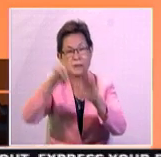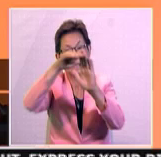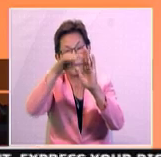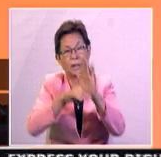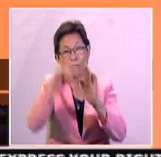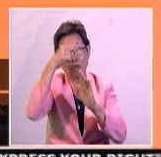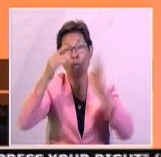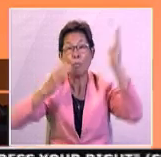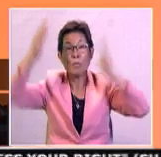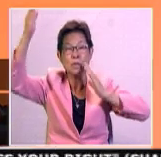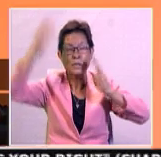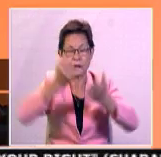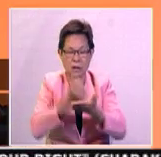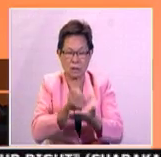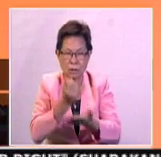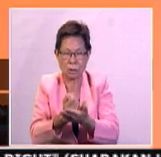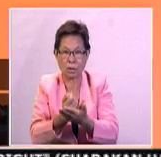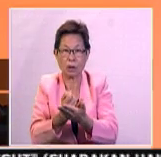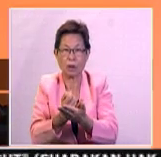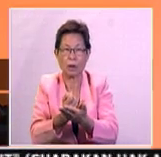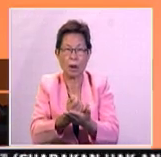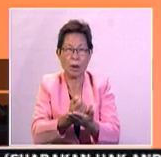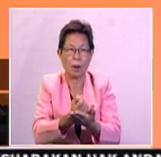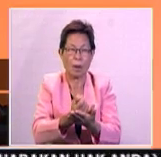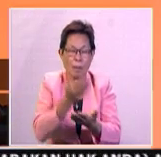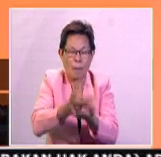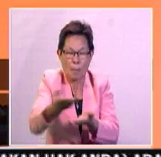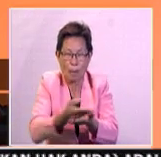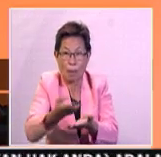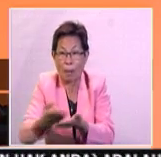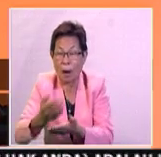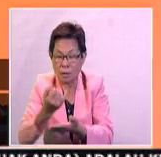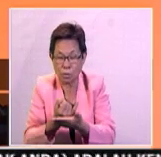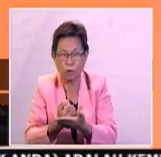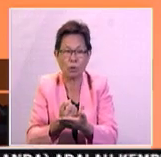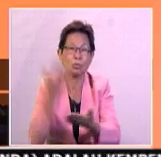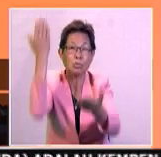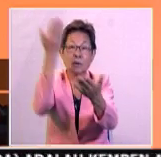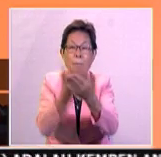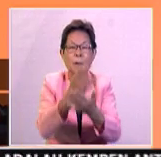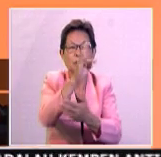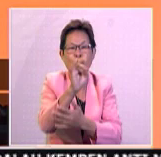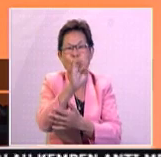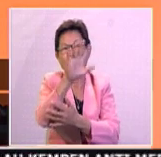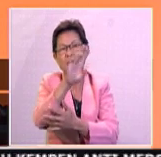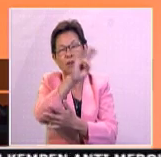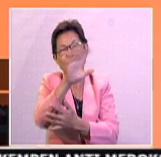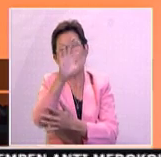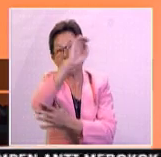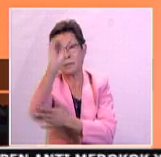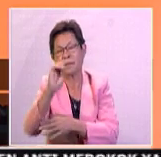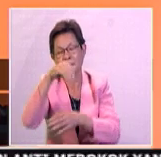national insurance penetration rate to breach 75% in 2020.